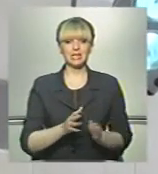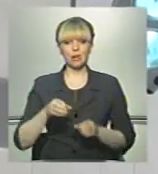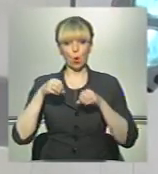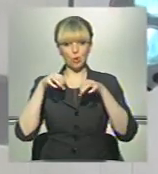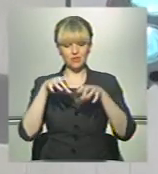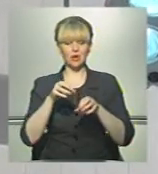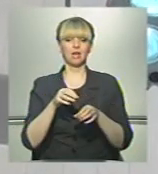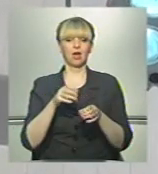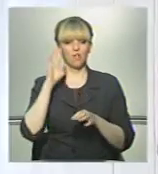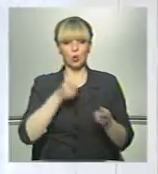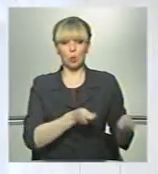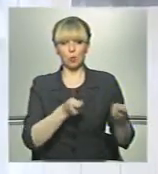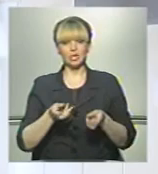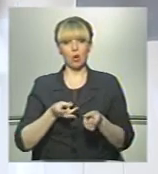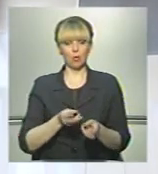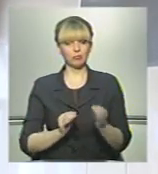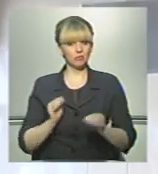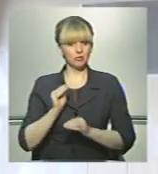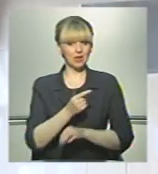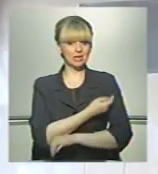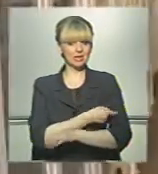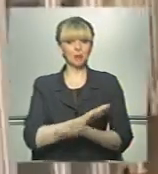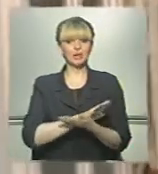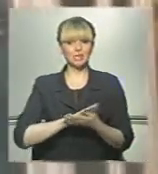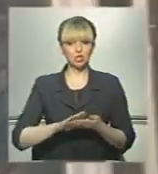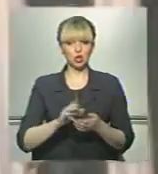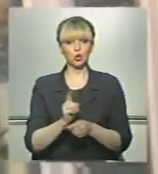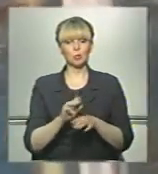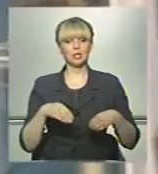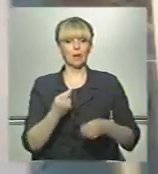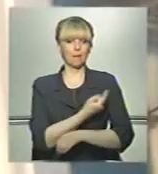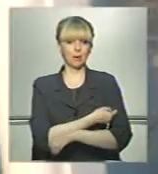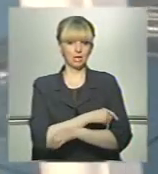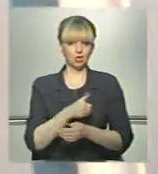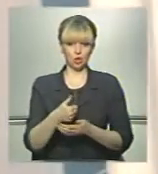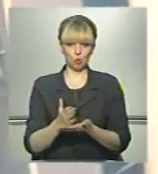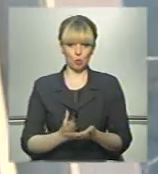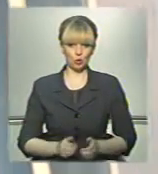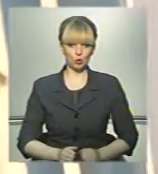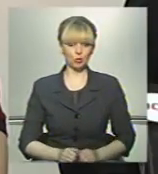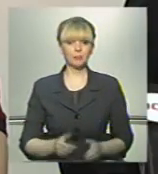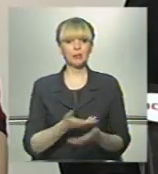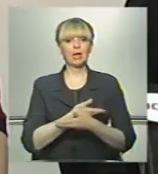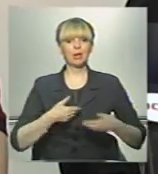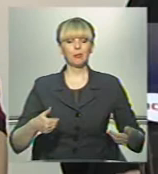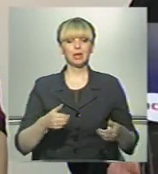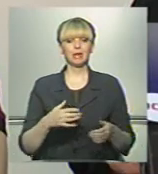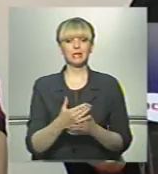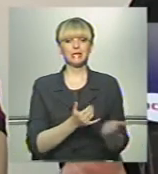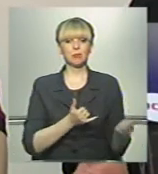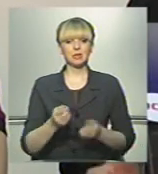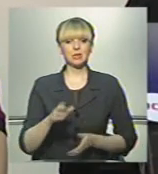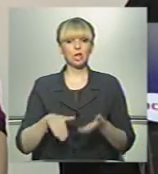освітлення, водопостачання, опалення. Підвищили і санітарно-гігієнічні норми надання медичних послуг. Ми забезпечили